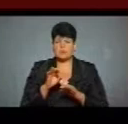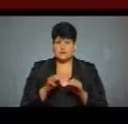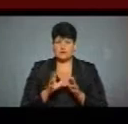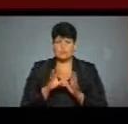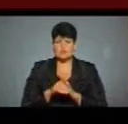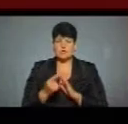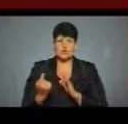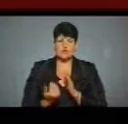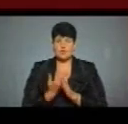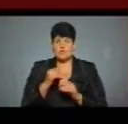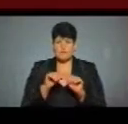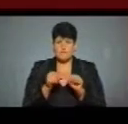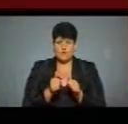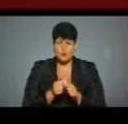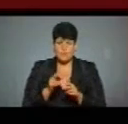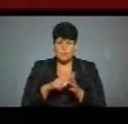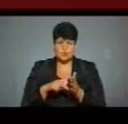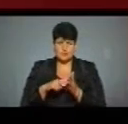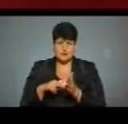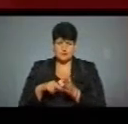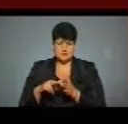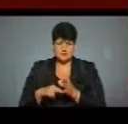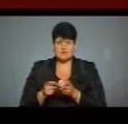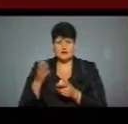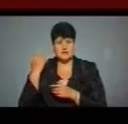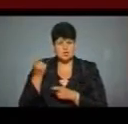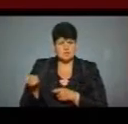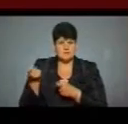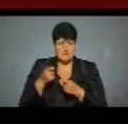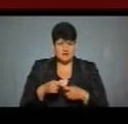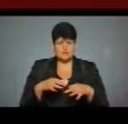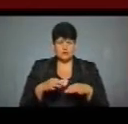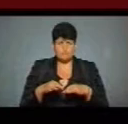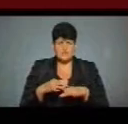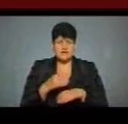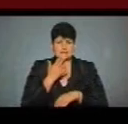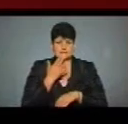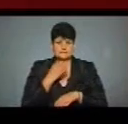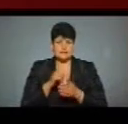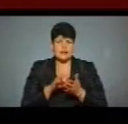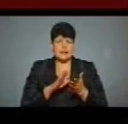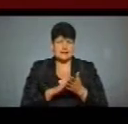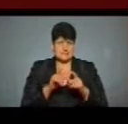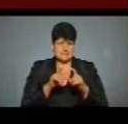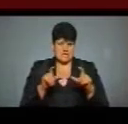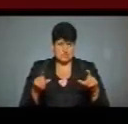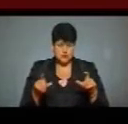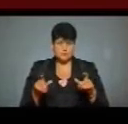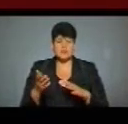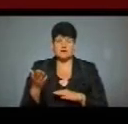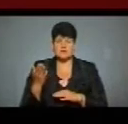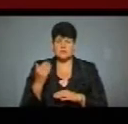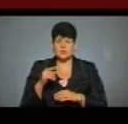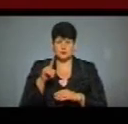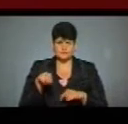нова формула оподаткування раніше ввезених авто з іноземною реєстрацією. Також депутати підтримали в цілому законопроект, яким